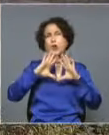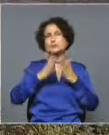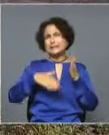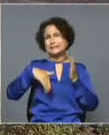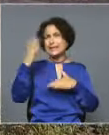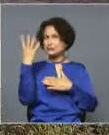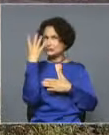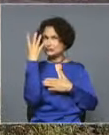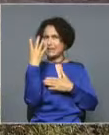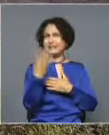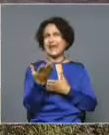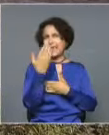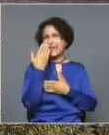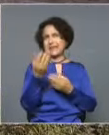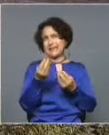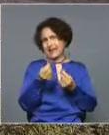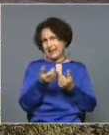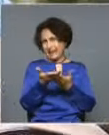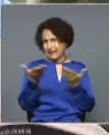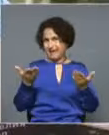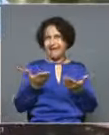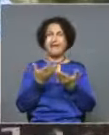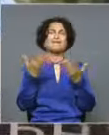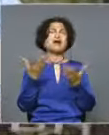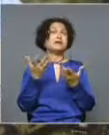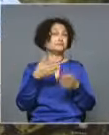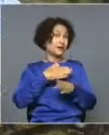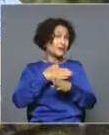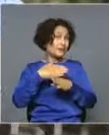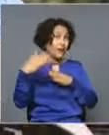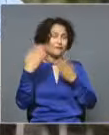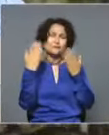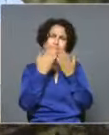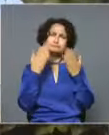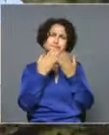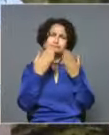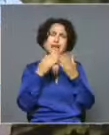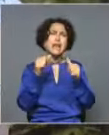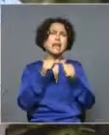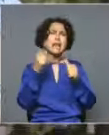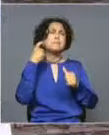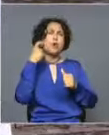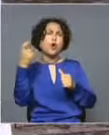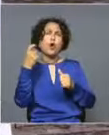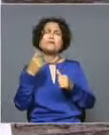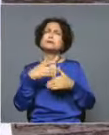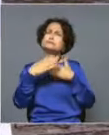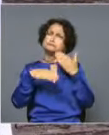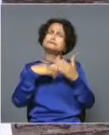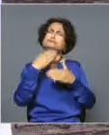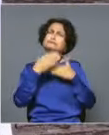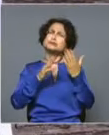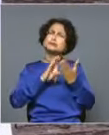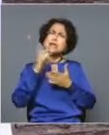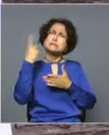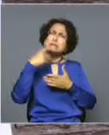лева. Една от постоянните читателки е Лилия Богоева. На 15 дена 2 нови книги изчитам.